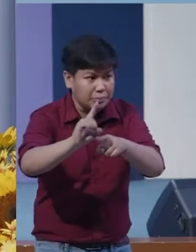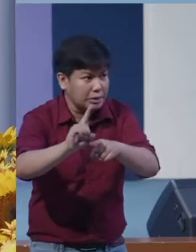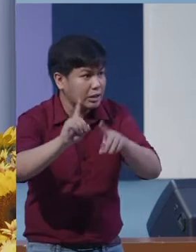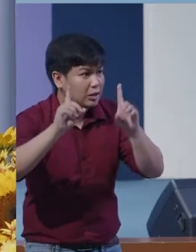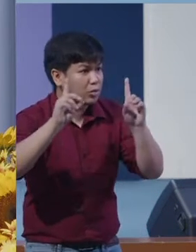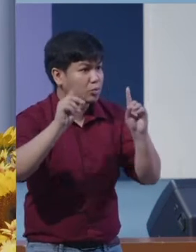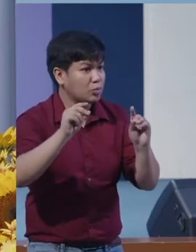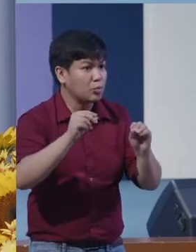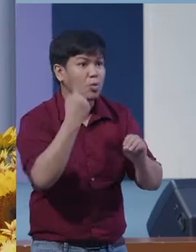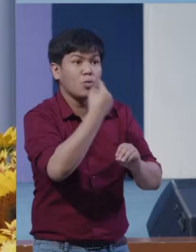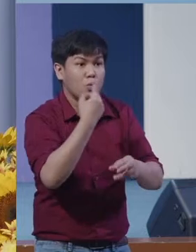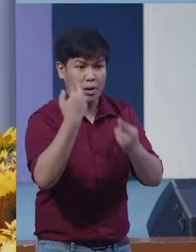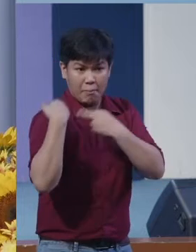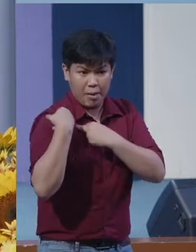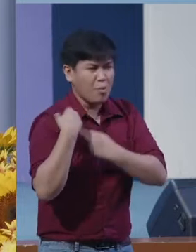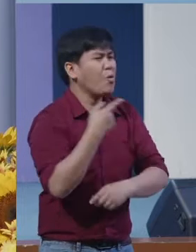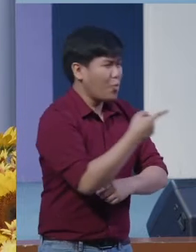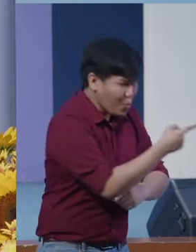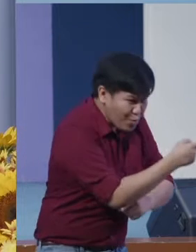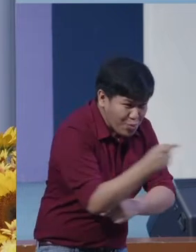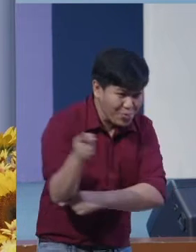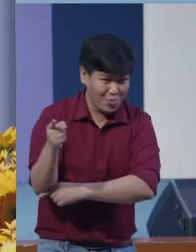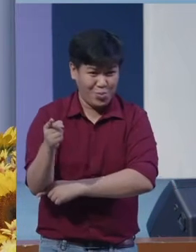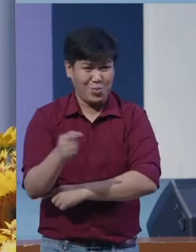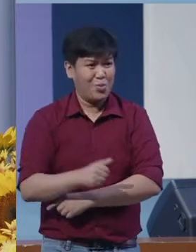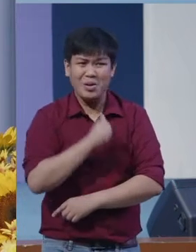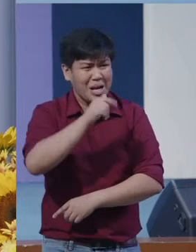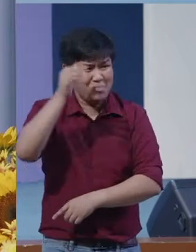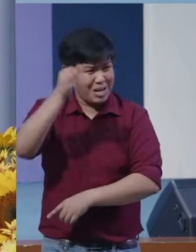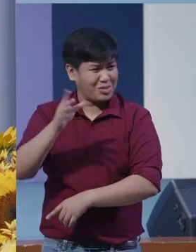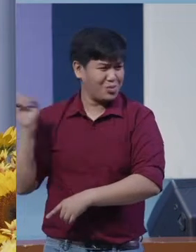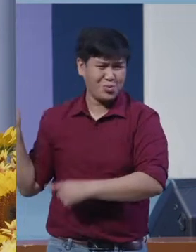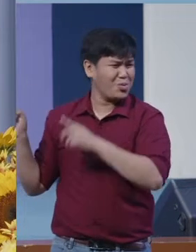ay kayo. Hindi mga pastor.